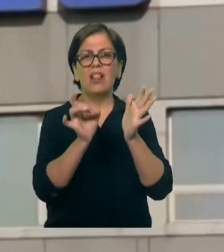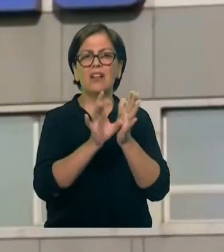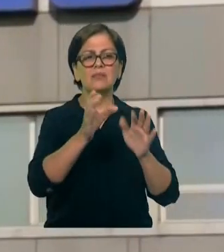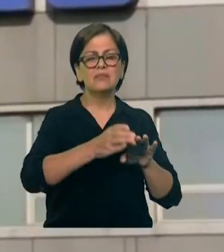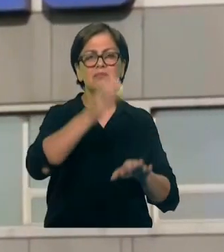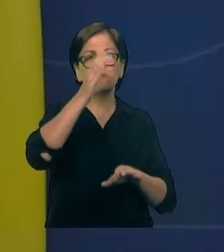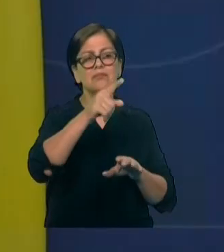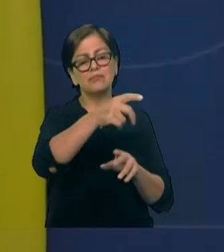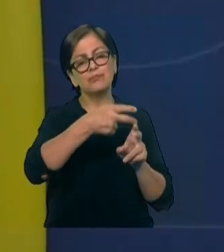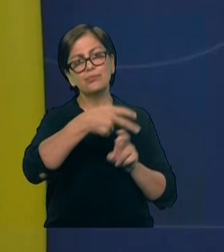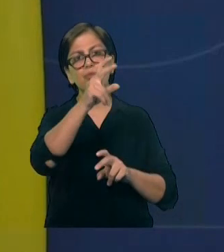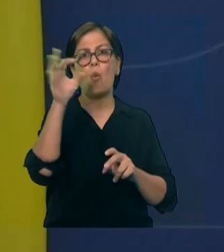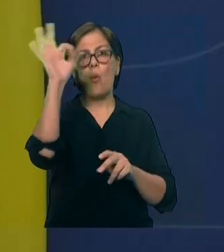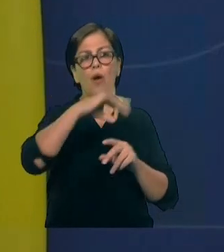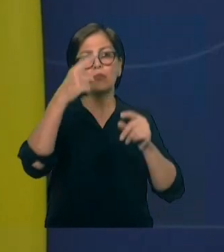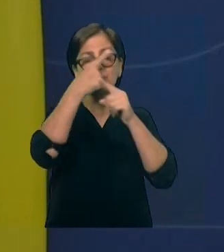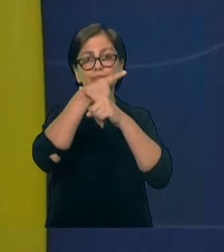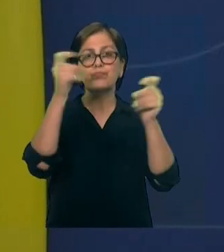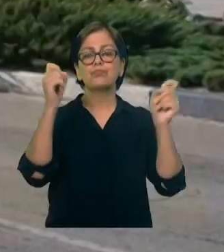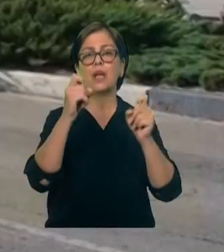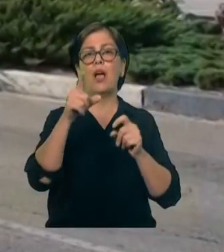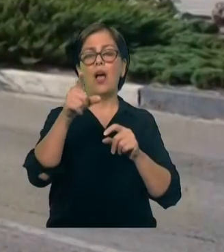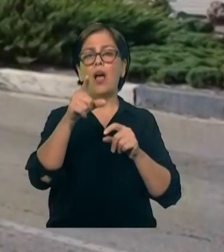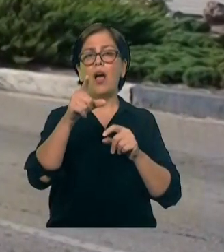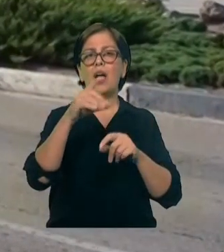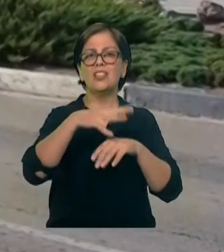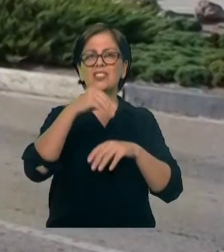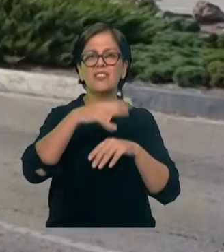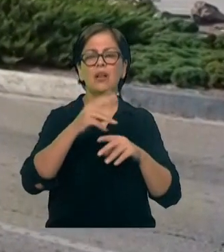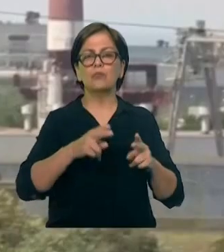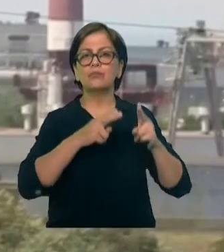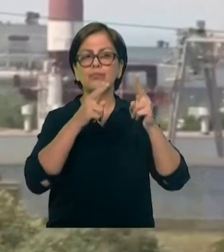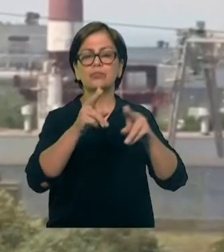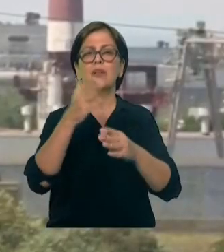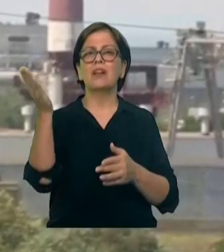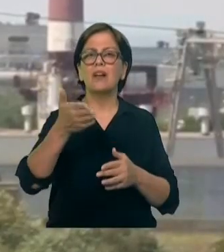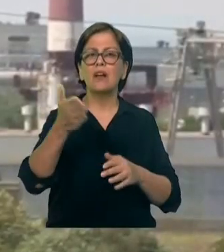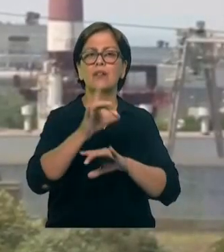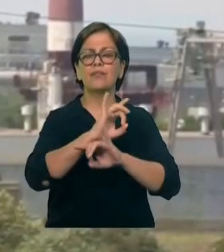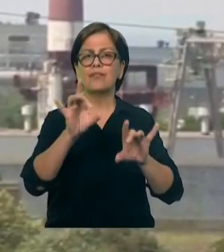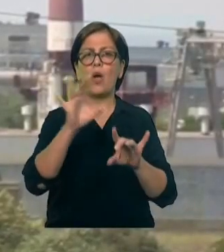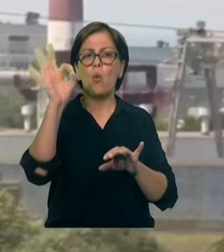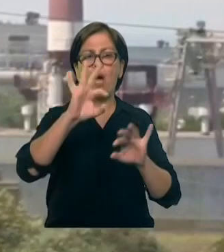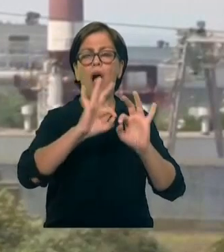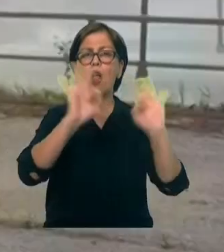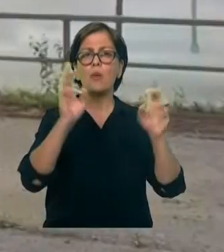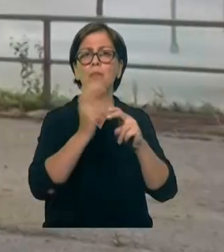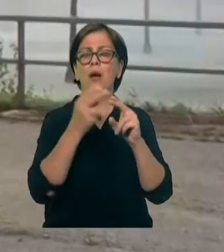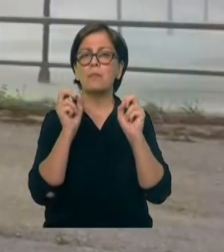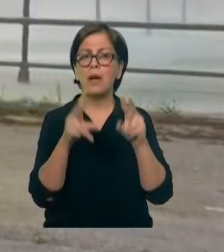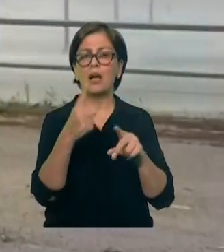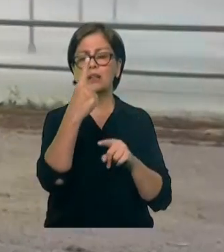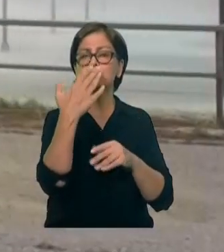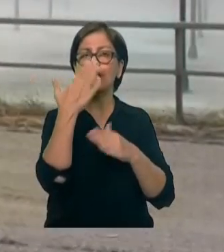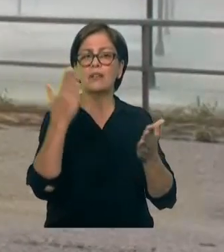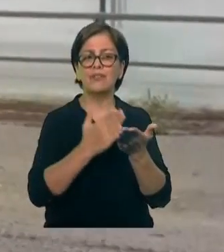dair çağırış edib. Stokholm'da danışan Kuleba bildirib ki, elektrik stansiyasında nüvə təhlükəsizliyini təmin etməyin yeganə yolu